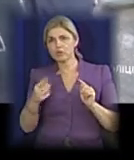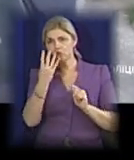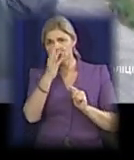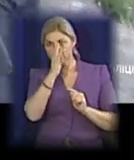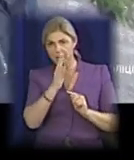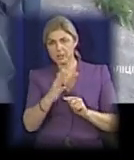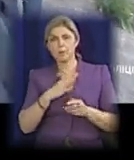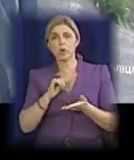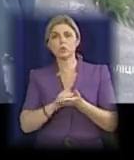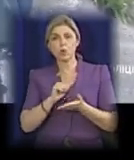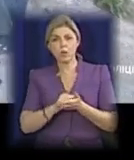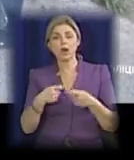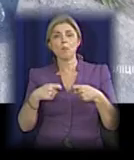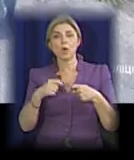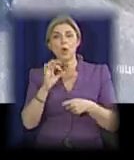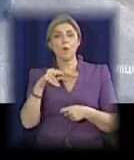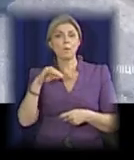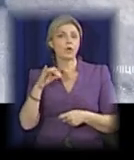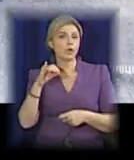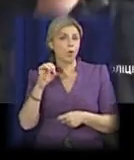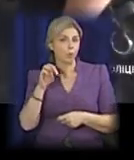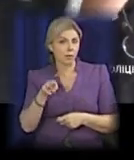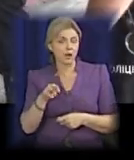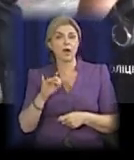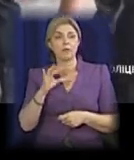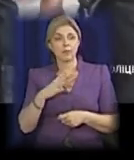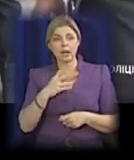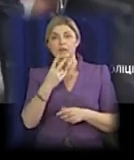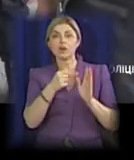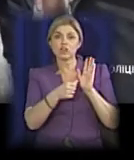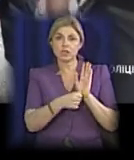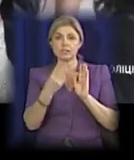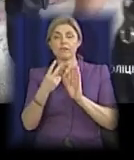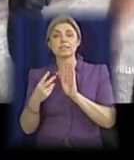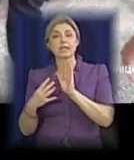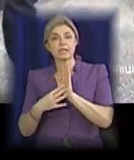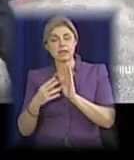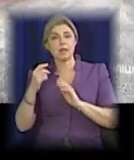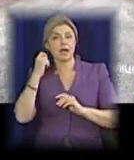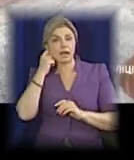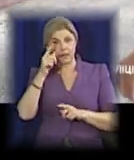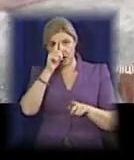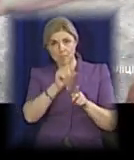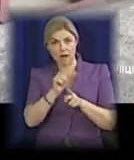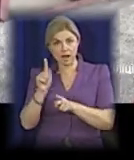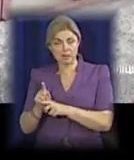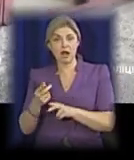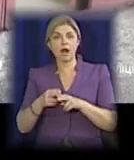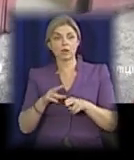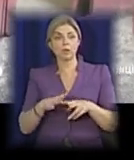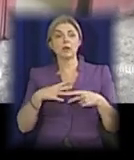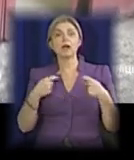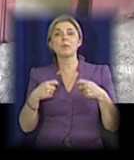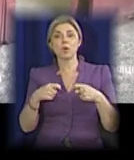документували факти збуту опію. Правоохоронці затримують 26 та 29-річних братів, жителів Корабельного району, під час чергової спроби